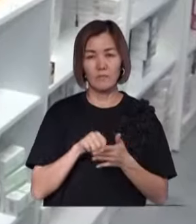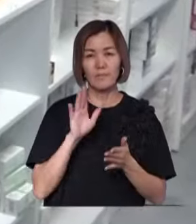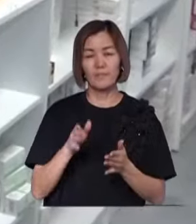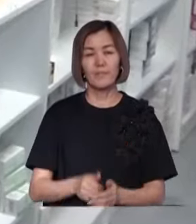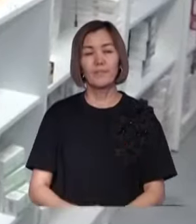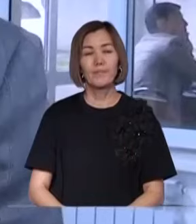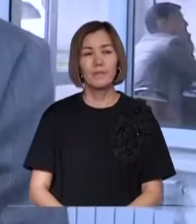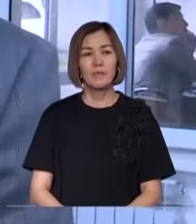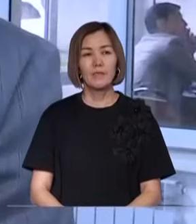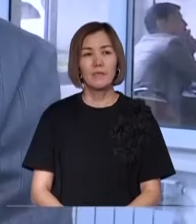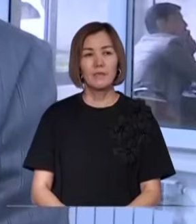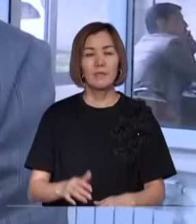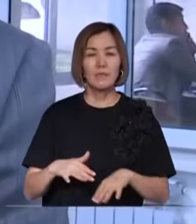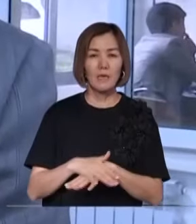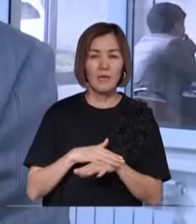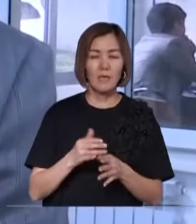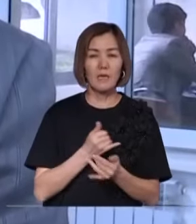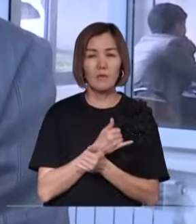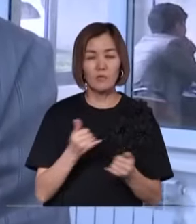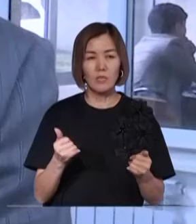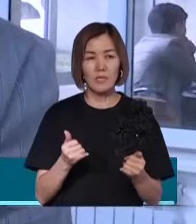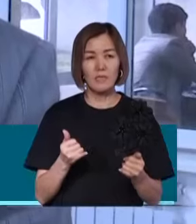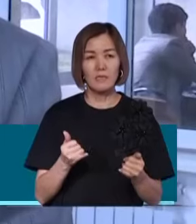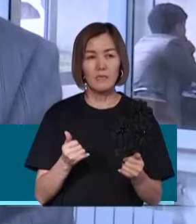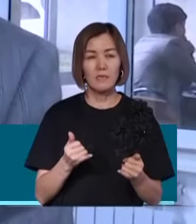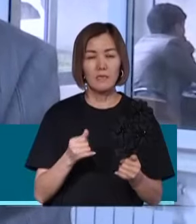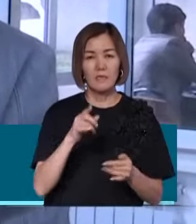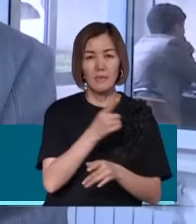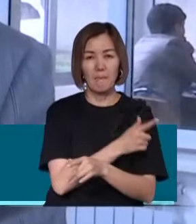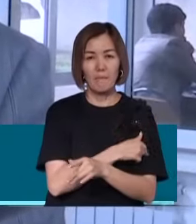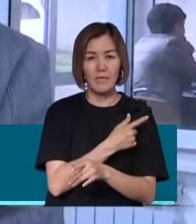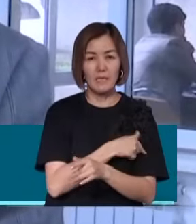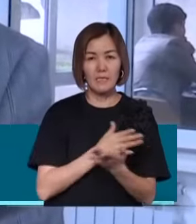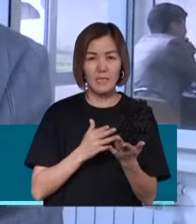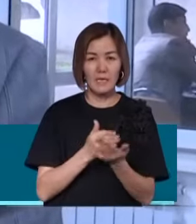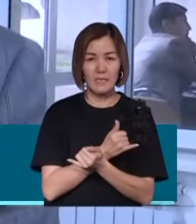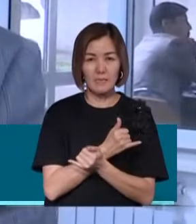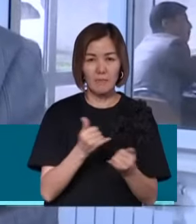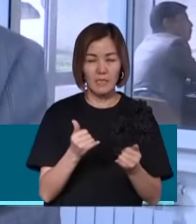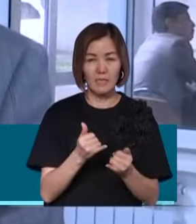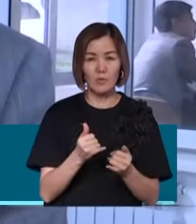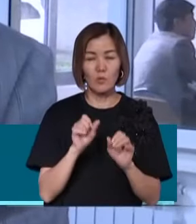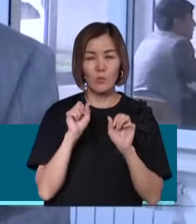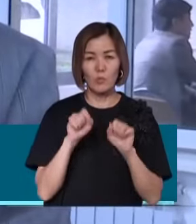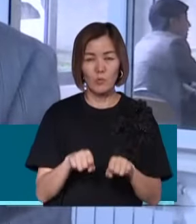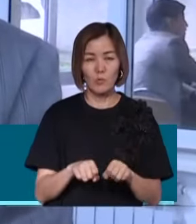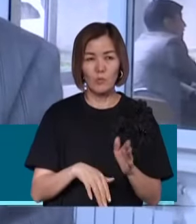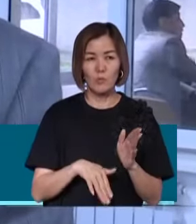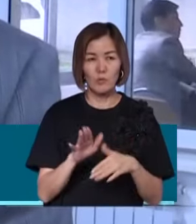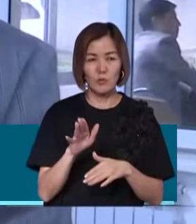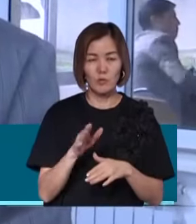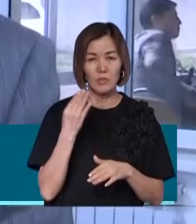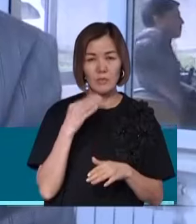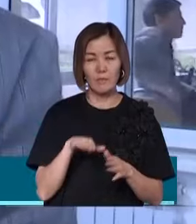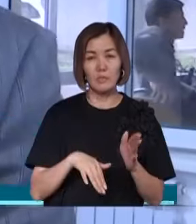сала жауаптылары. Халыққа көрсететін медициналық қызметті қол жетімді жасау және сапасын